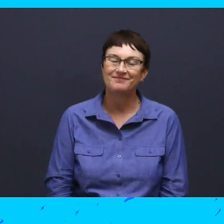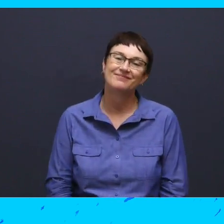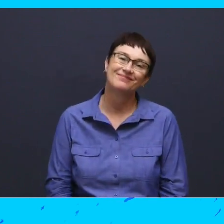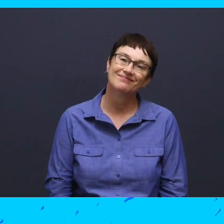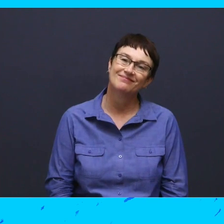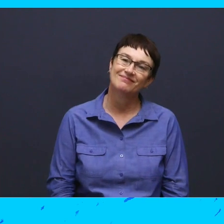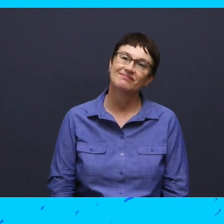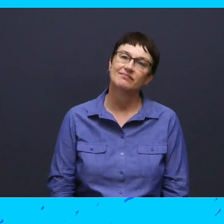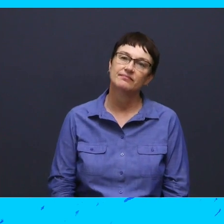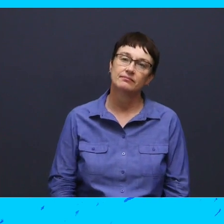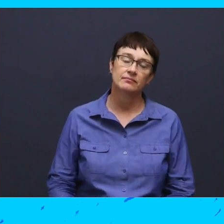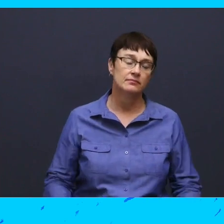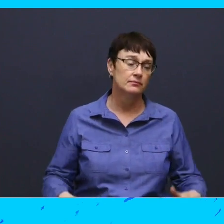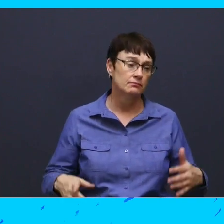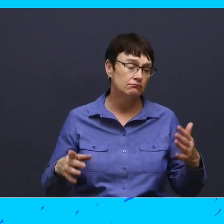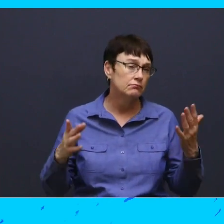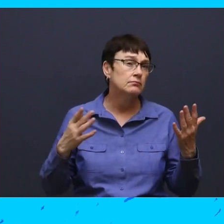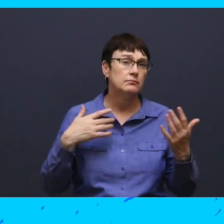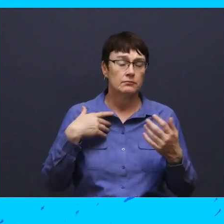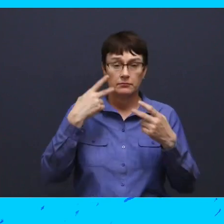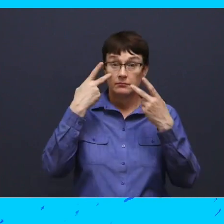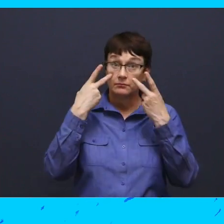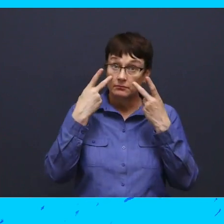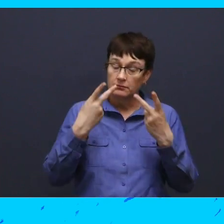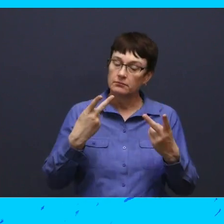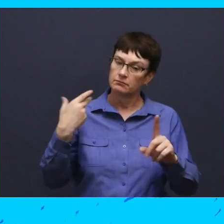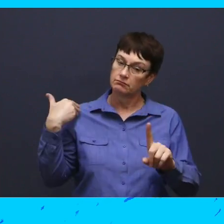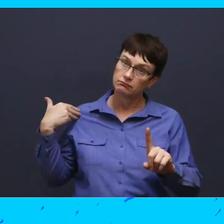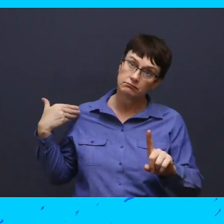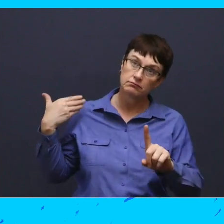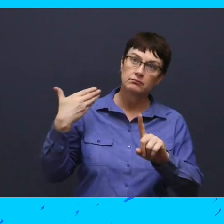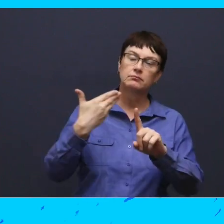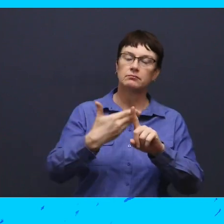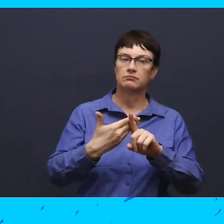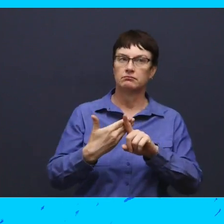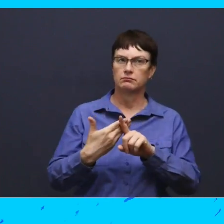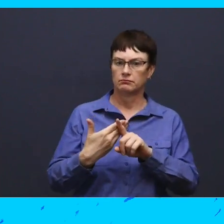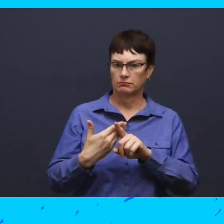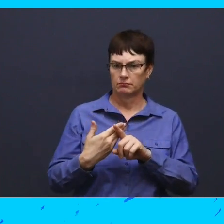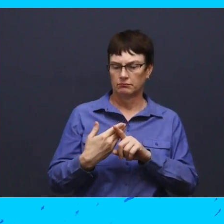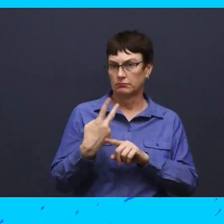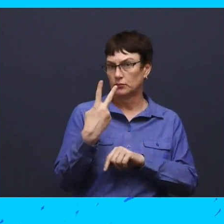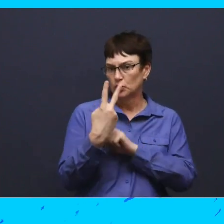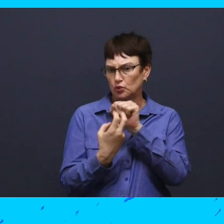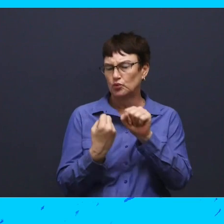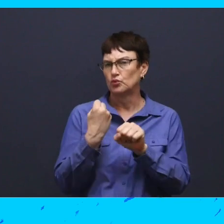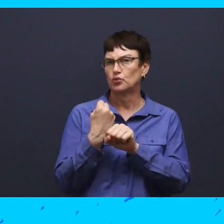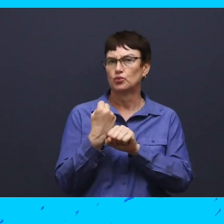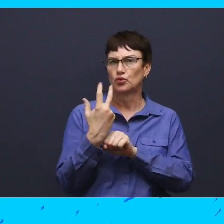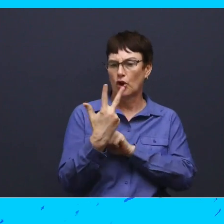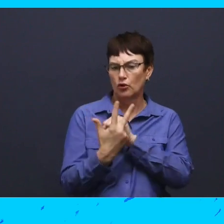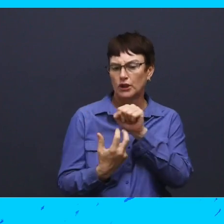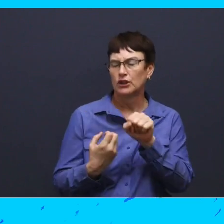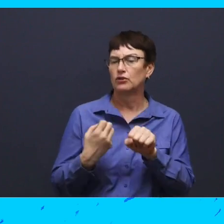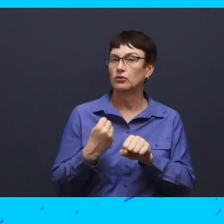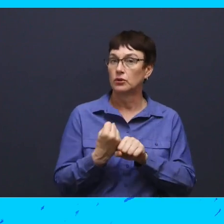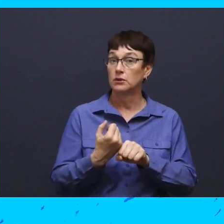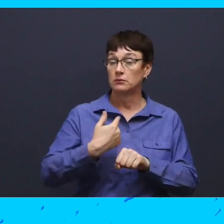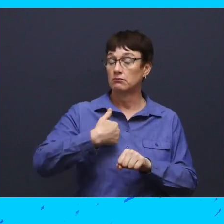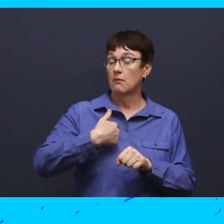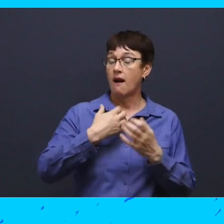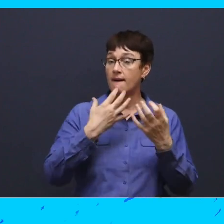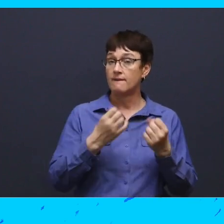difficile. Ça change. Dans le temps, on a certains groupes qui sont un peu